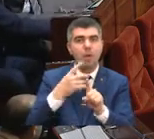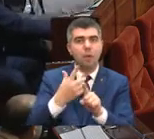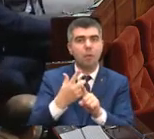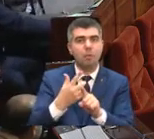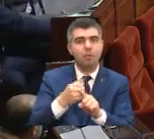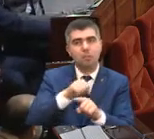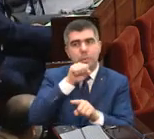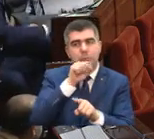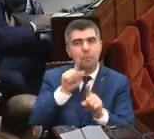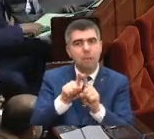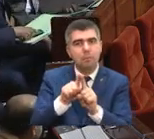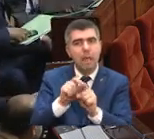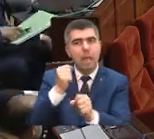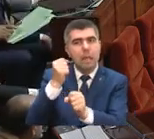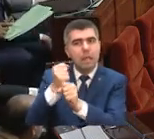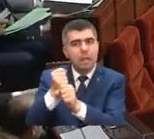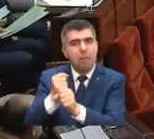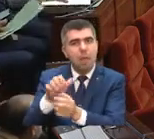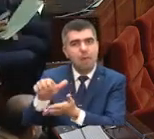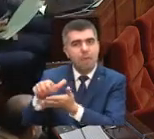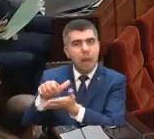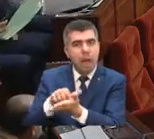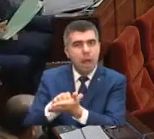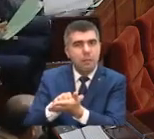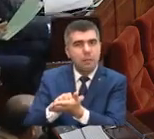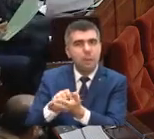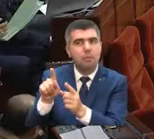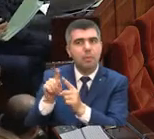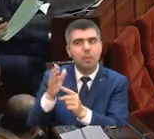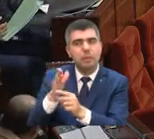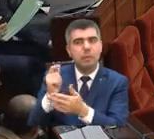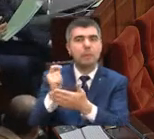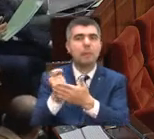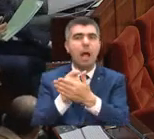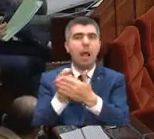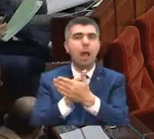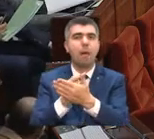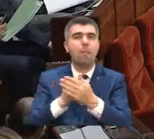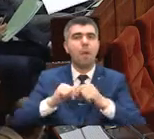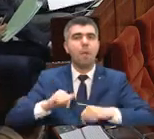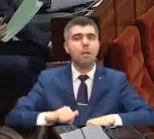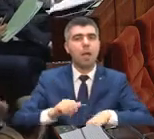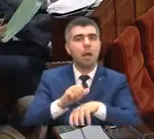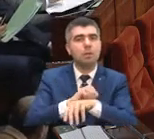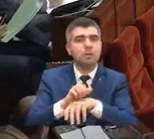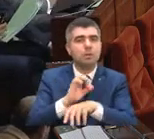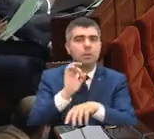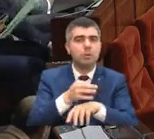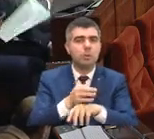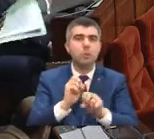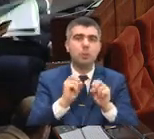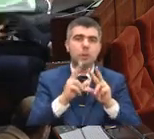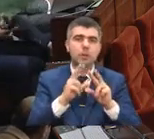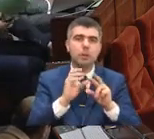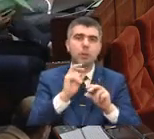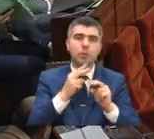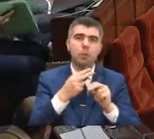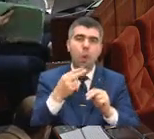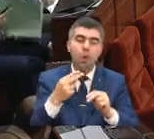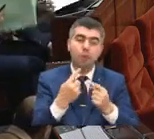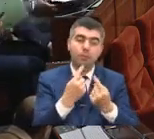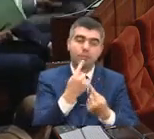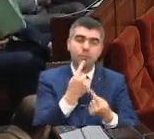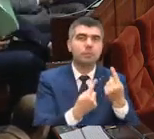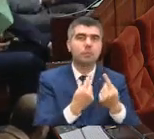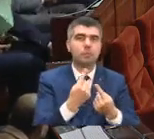لاجل الاستثمار والارض كتوضع على الاشاره ديالو. اي طريقه من غير هاد الجوج راه ما كايناش. مجموعه الناس اللي كتمشي